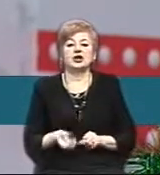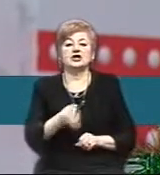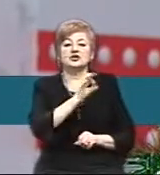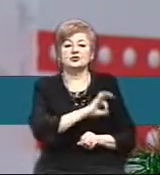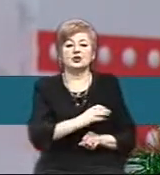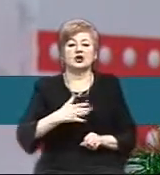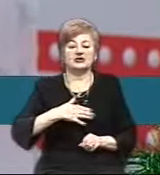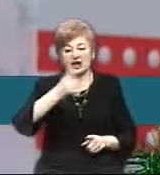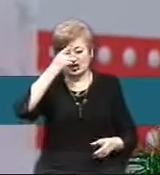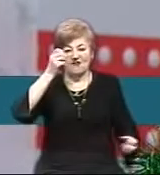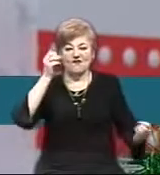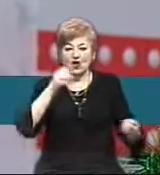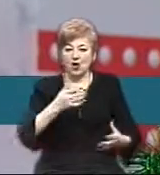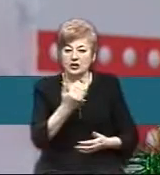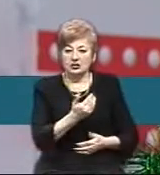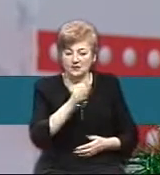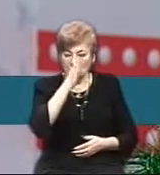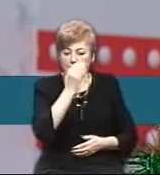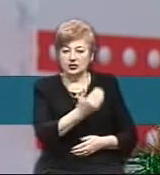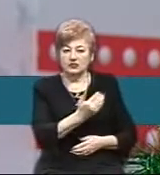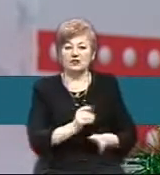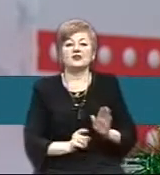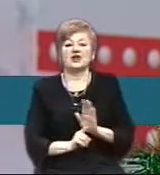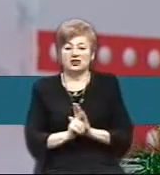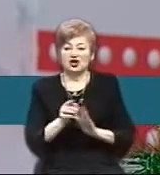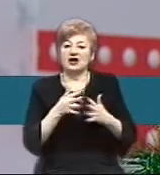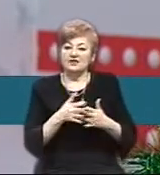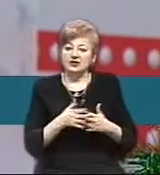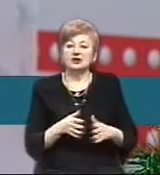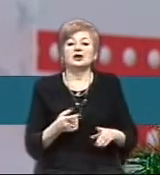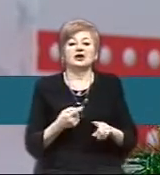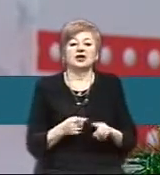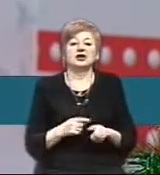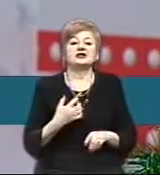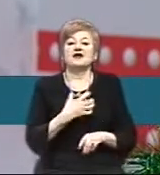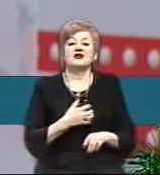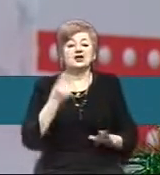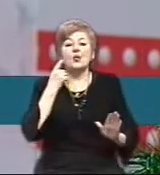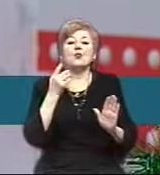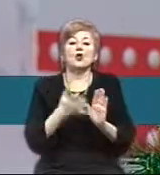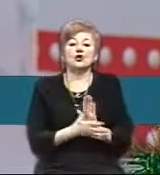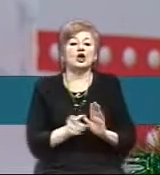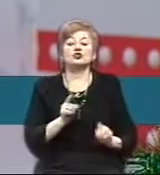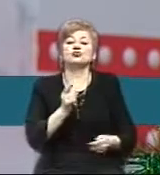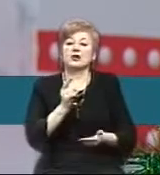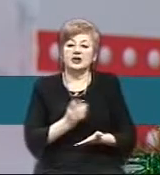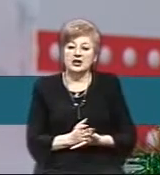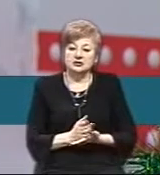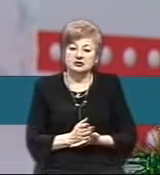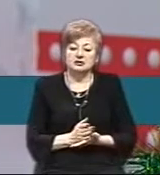скористалися наші вороги на початку конфлікту. І це дуже важливо розуміти, що вони є.